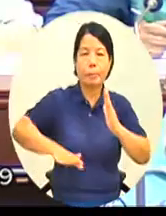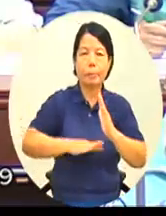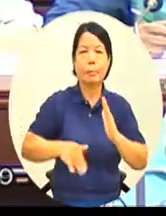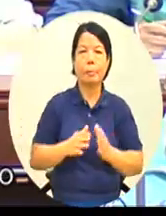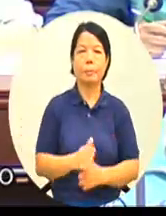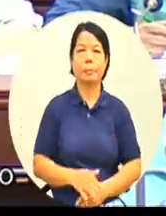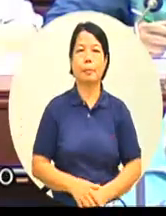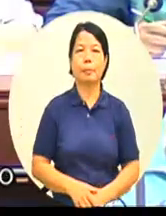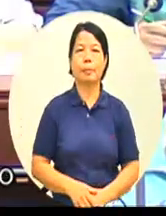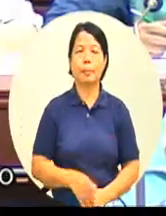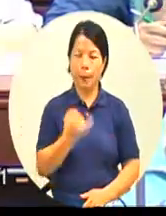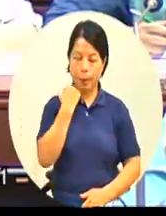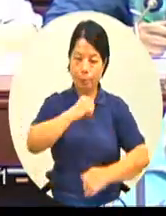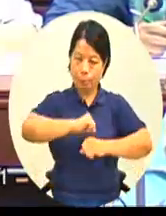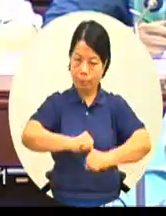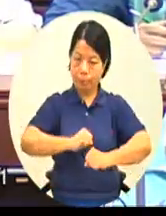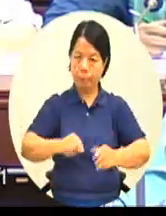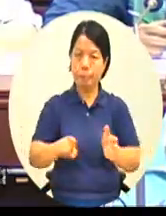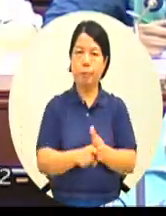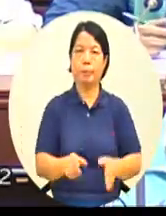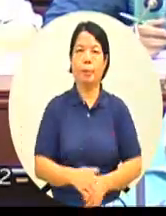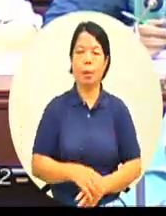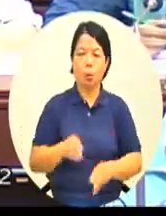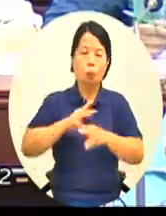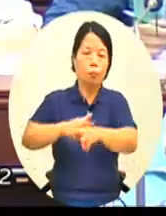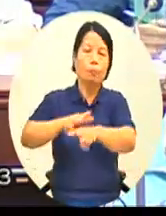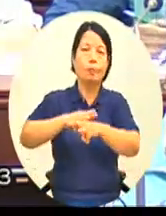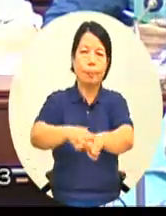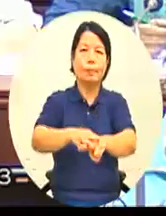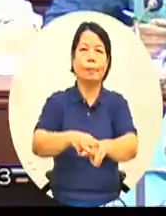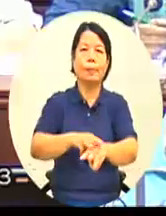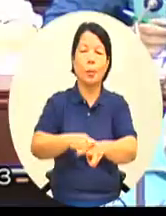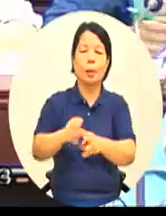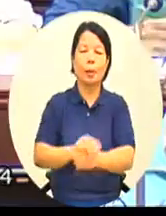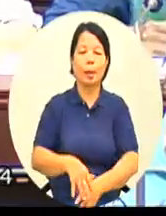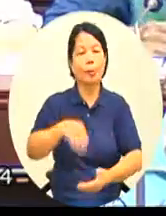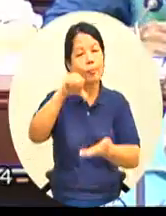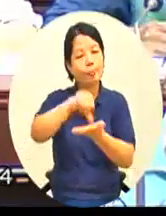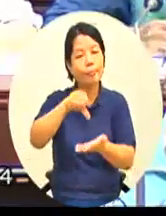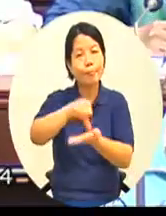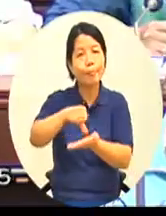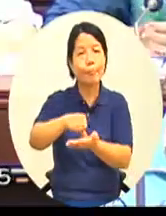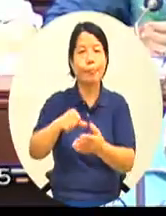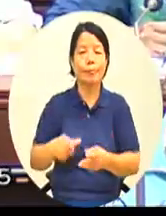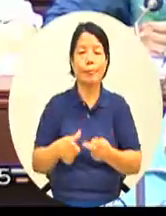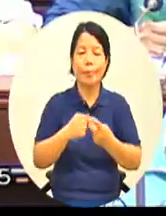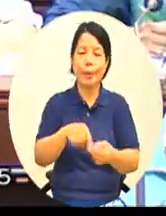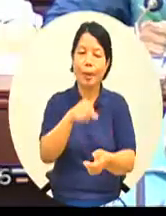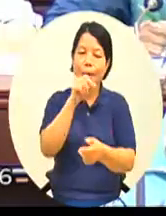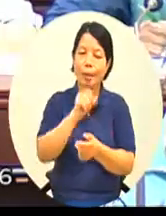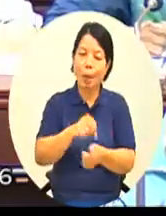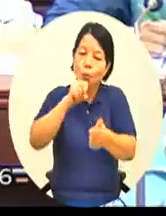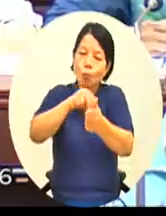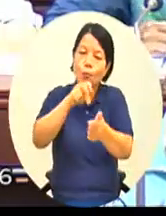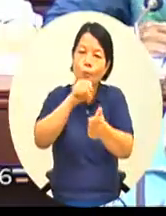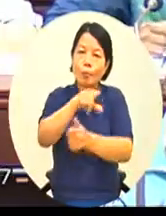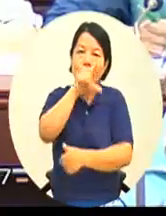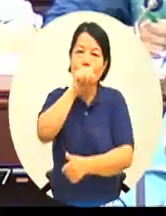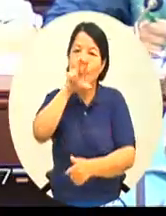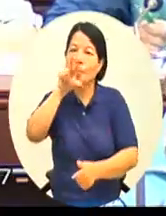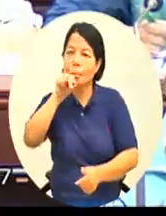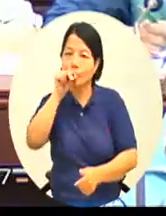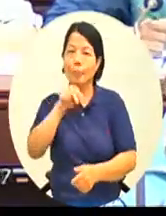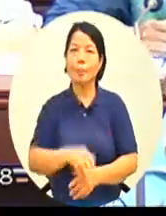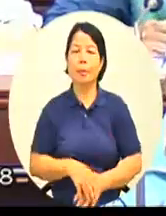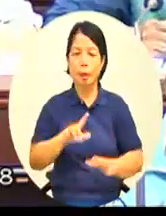如果还很健康的时候，尽量多出来，不管是种田啊，或是养鸡养鸭，那这